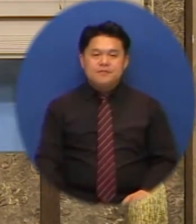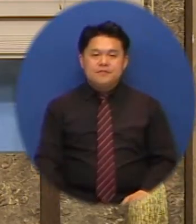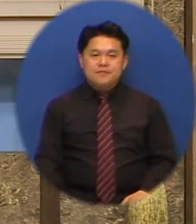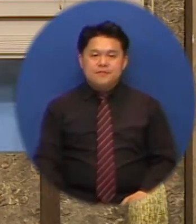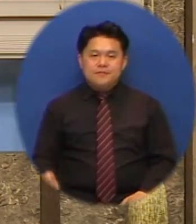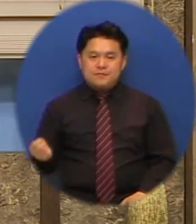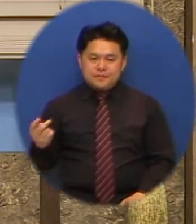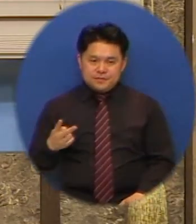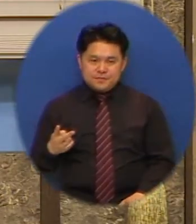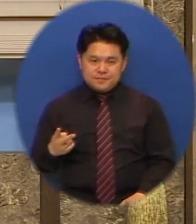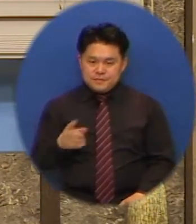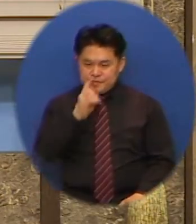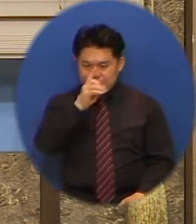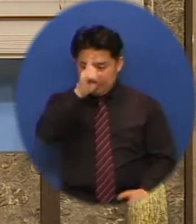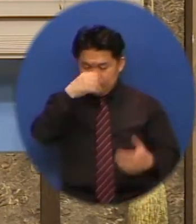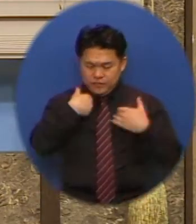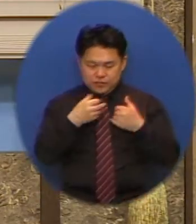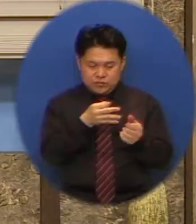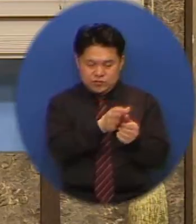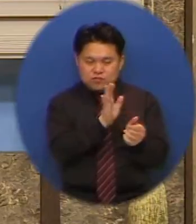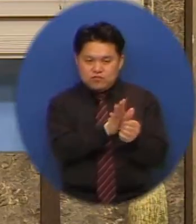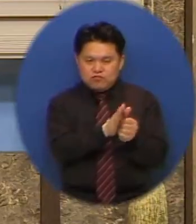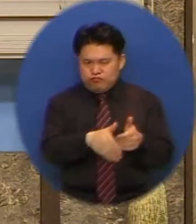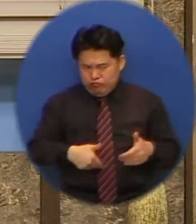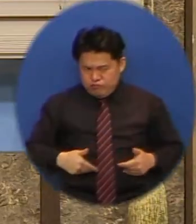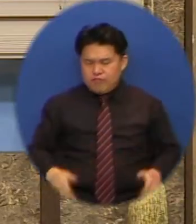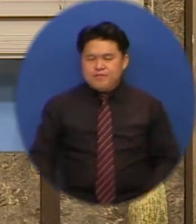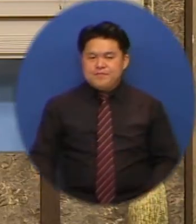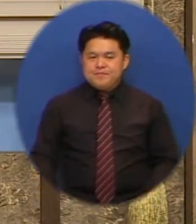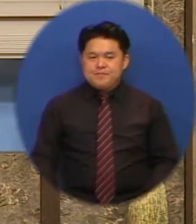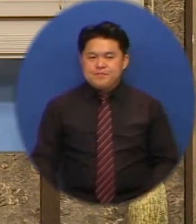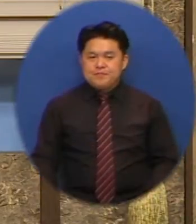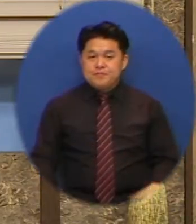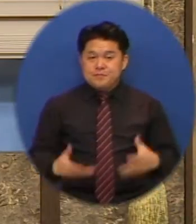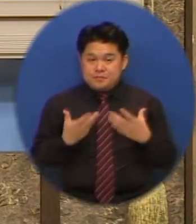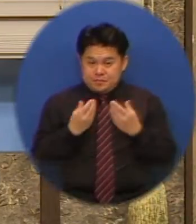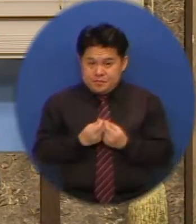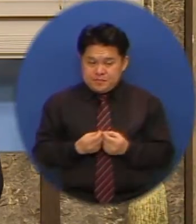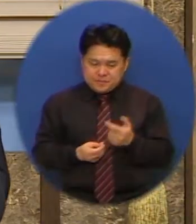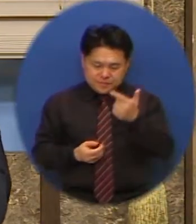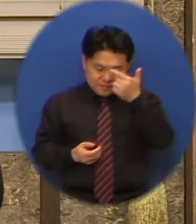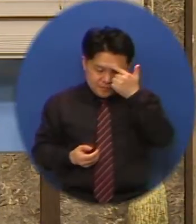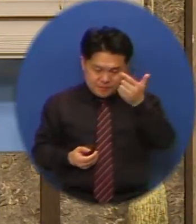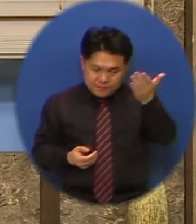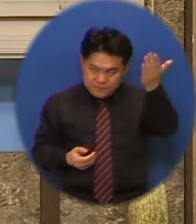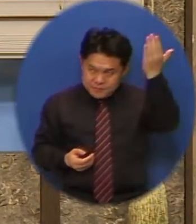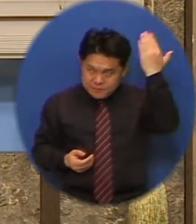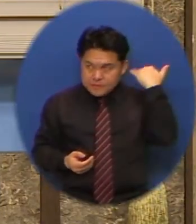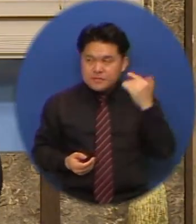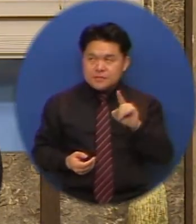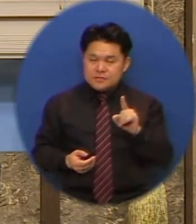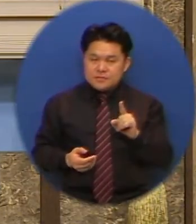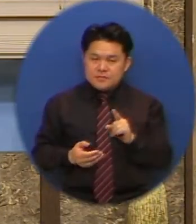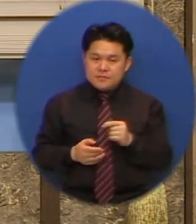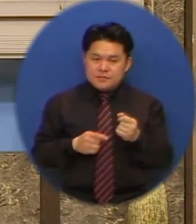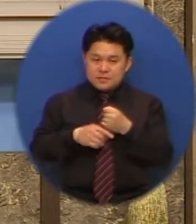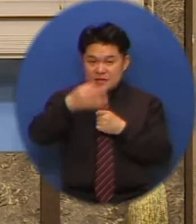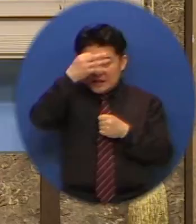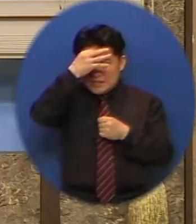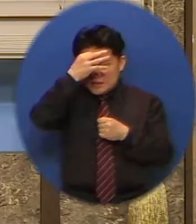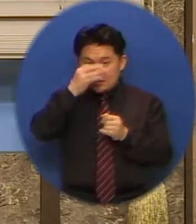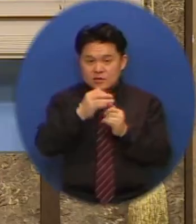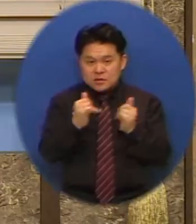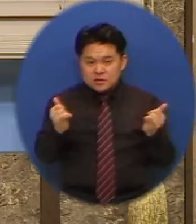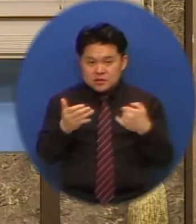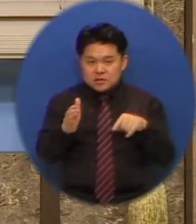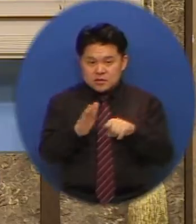차원의 재정 지원이 있어야 됩니다. 네. 지금 우리 예를 들어서 과학기술 벌써 오래전 얘기지만 과학기술자들을